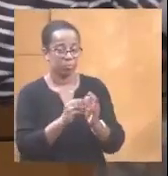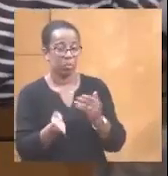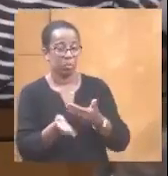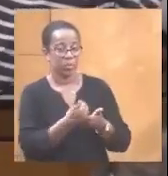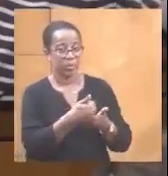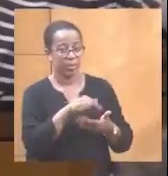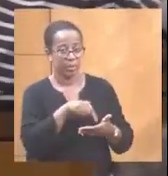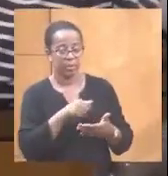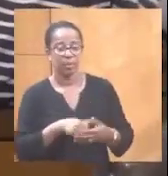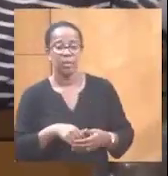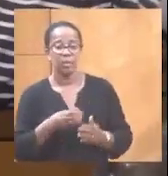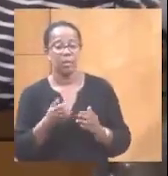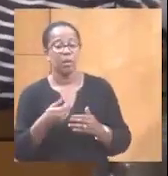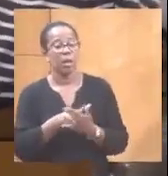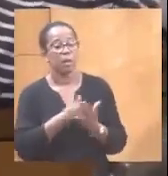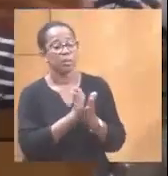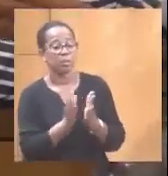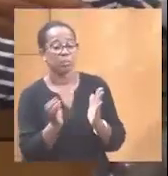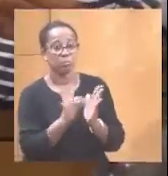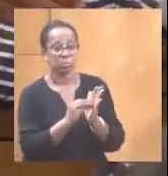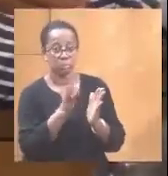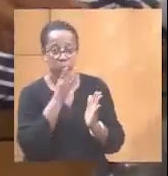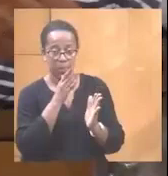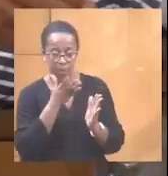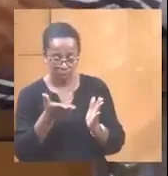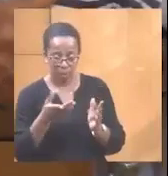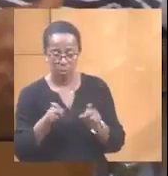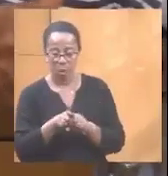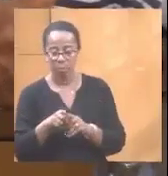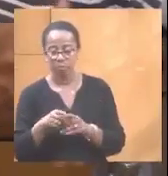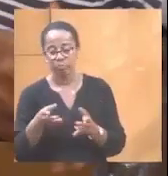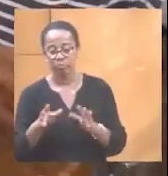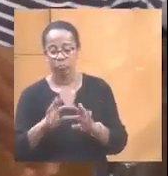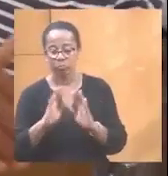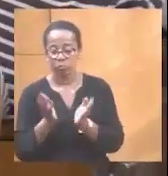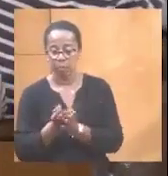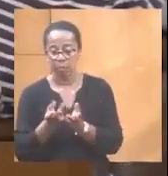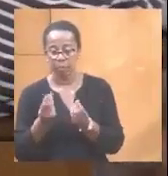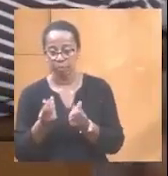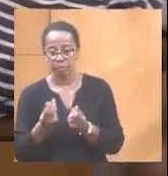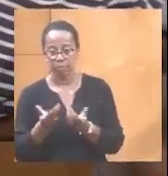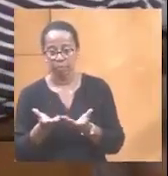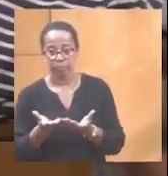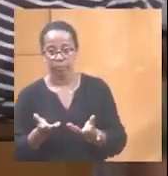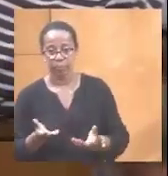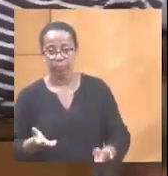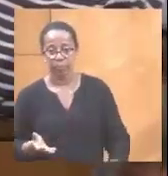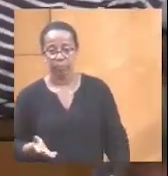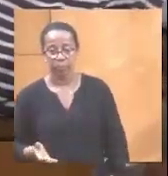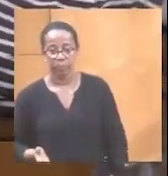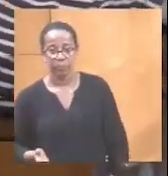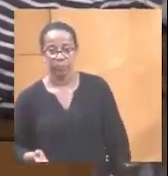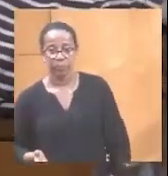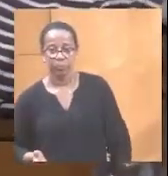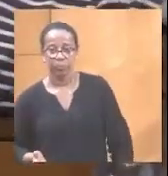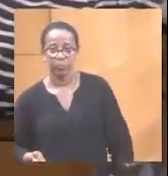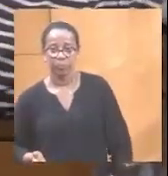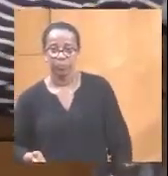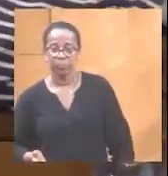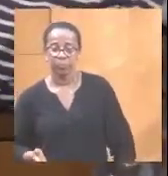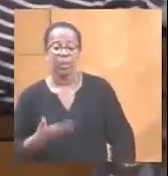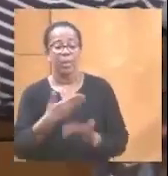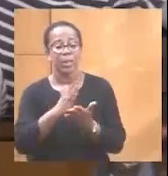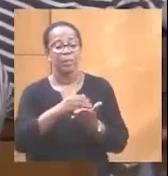ne peut pas l'inscrire a priori comme une somme, comment on appelle ça, un crédit de paiement